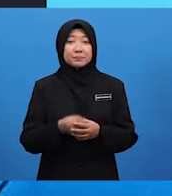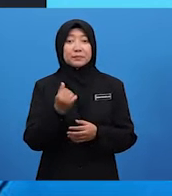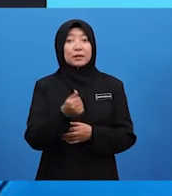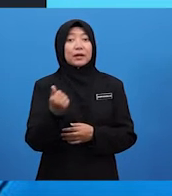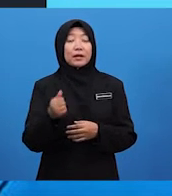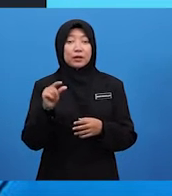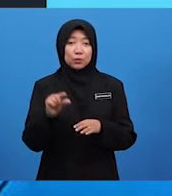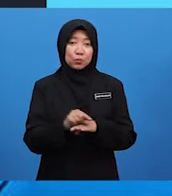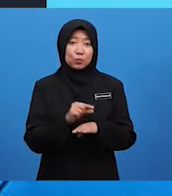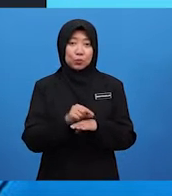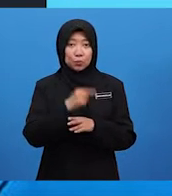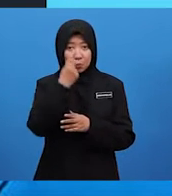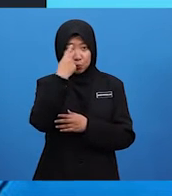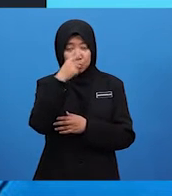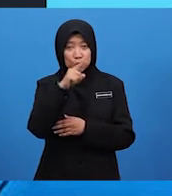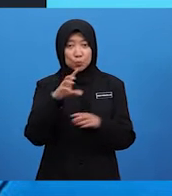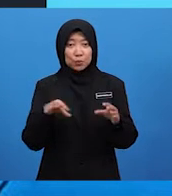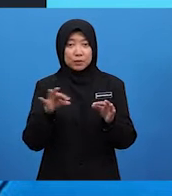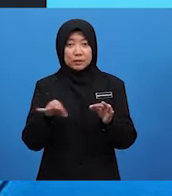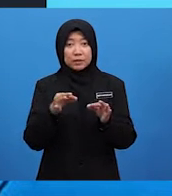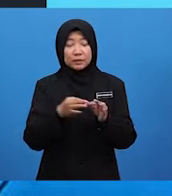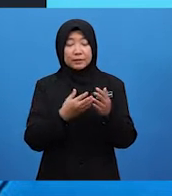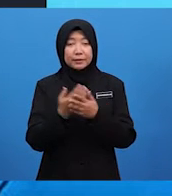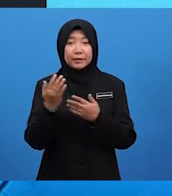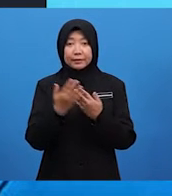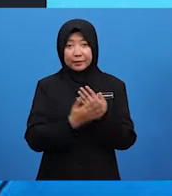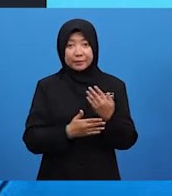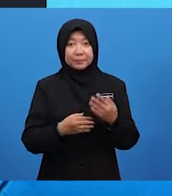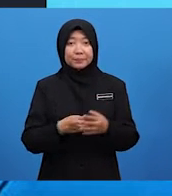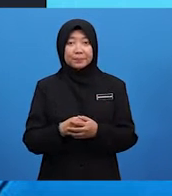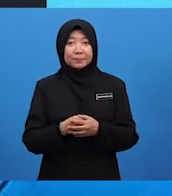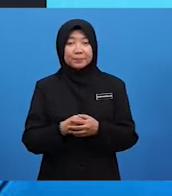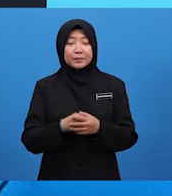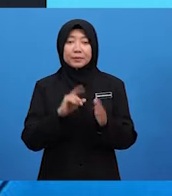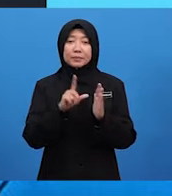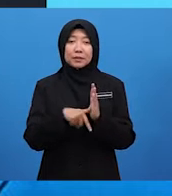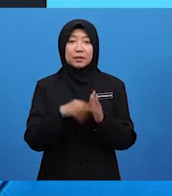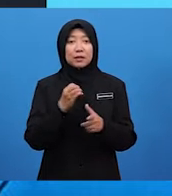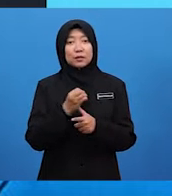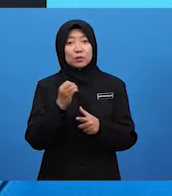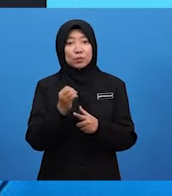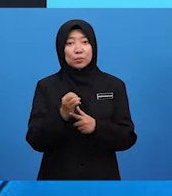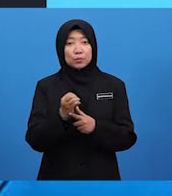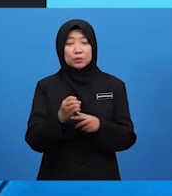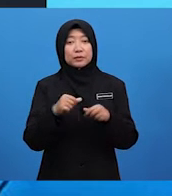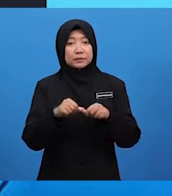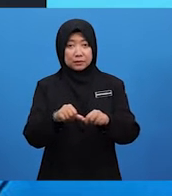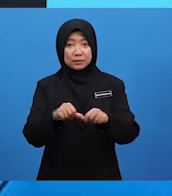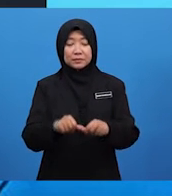yang digunakan untuk membuat jahitan tangan, sama ada jahitan sementara ataupun jahitan